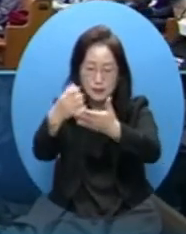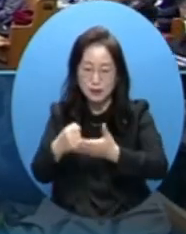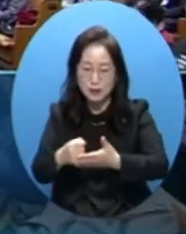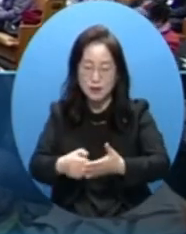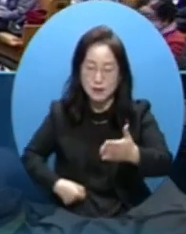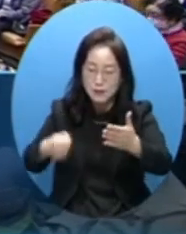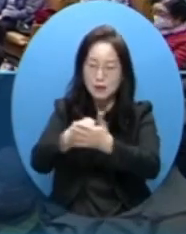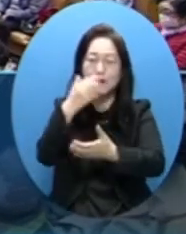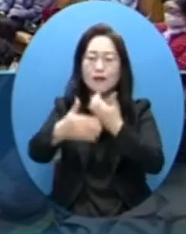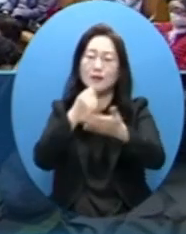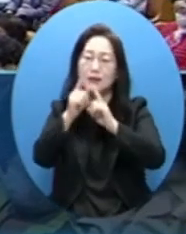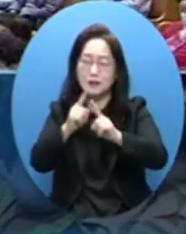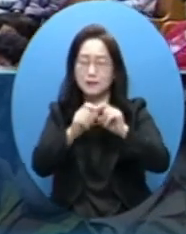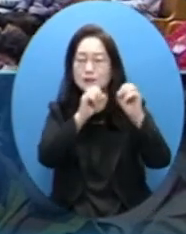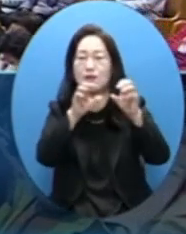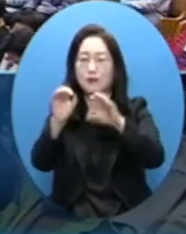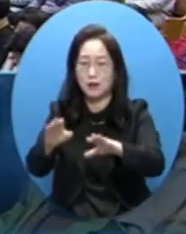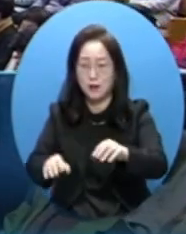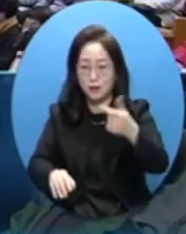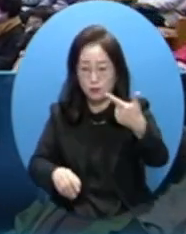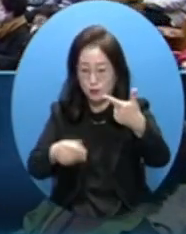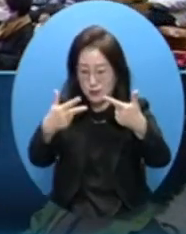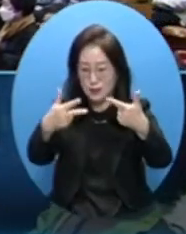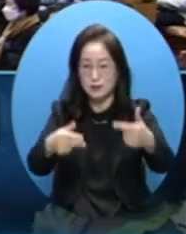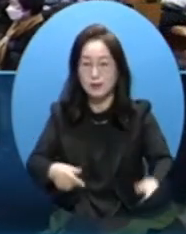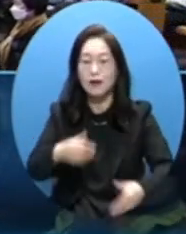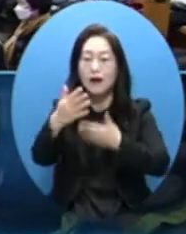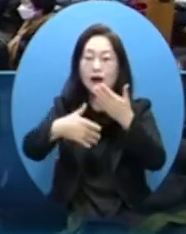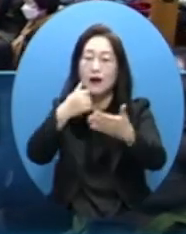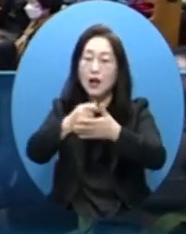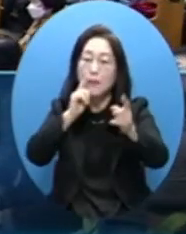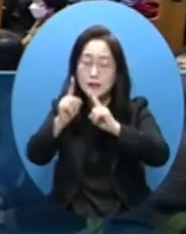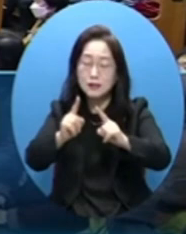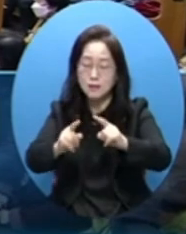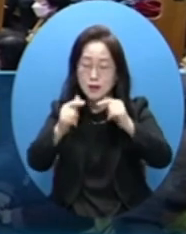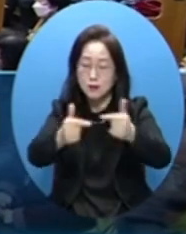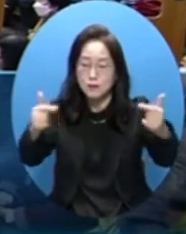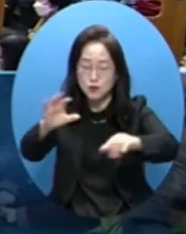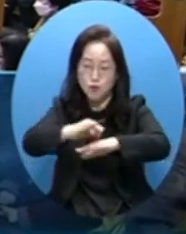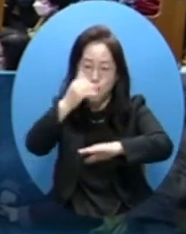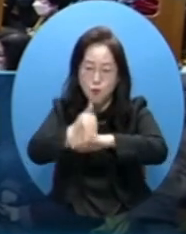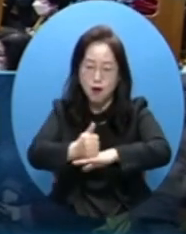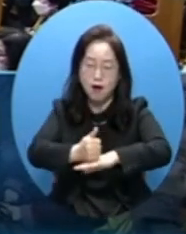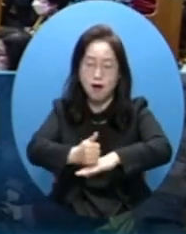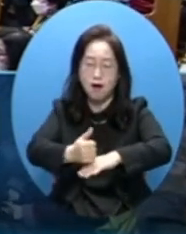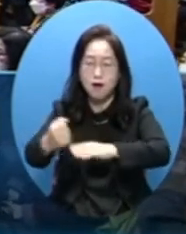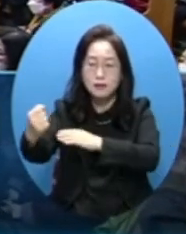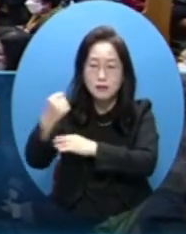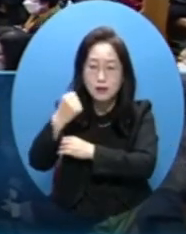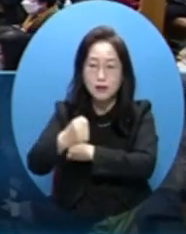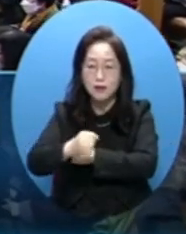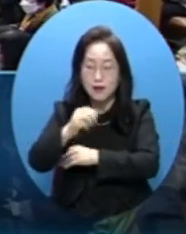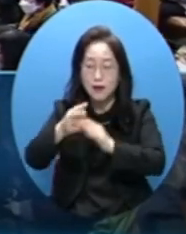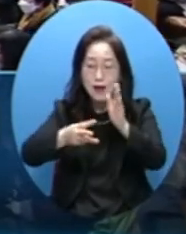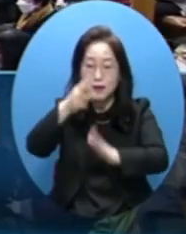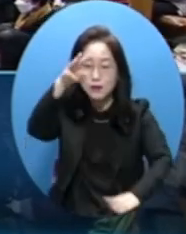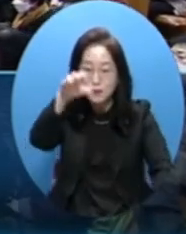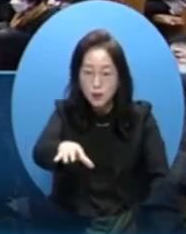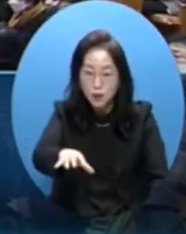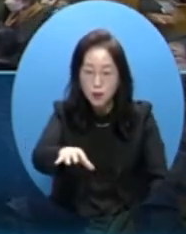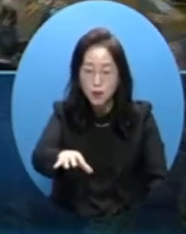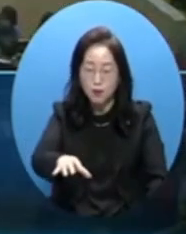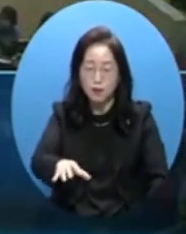말씀을 전하니라. 6장 7절은 말씀합니다. 하나님의 말씀이 점점 왕성하여 예루살렘에 있는 제자 수가 더 심히